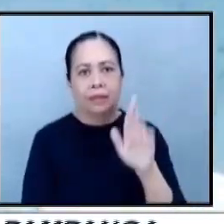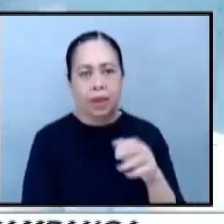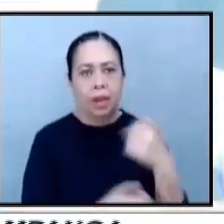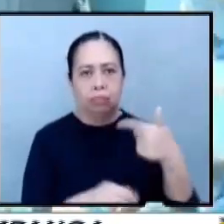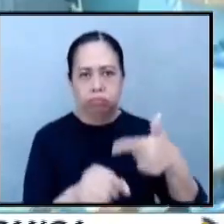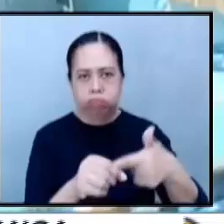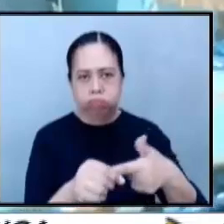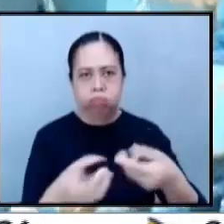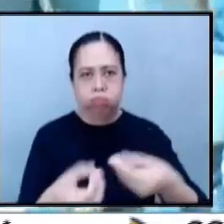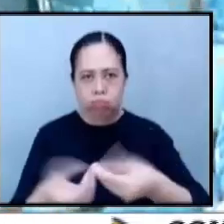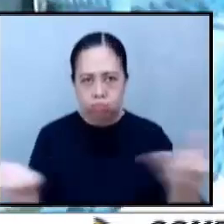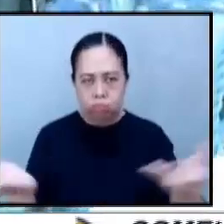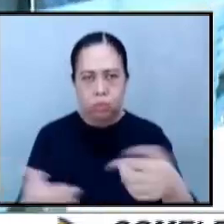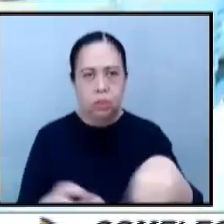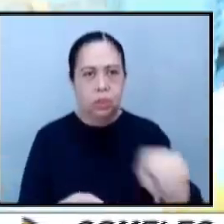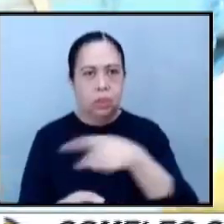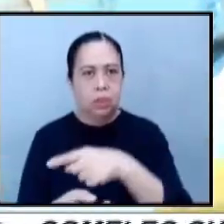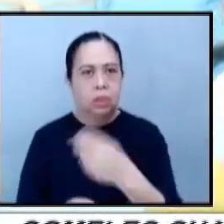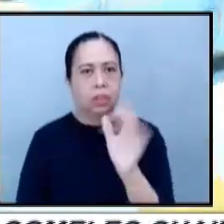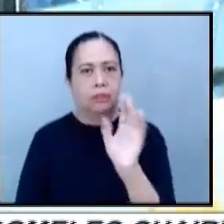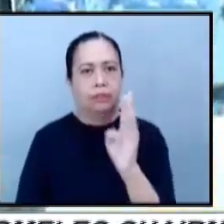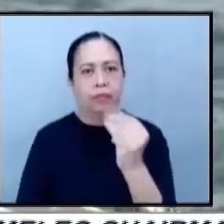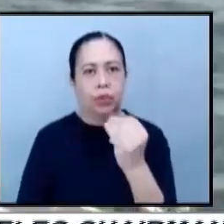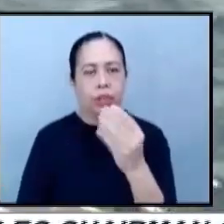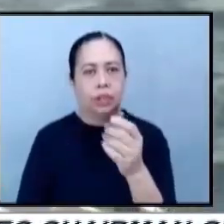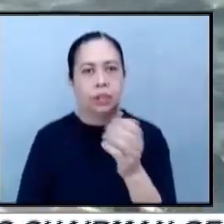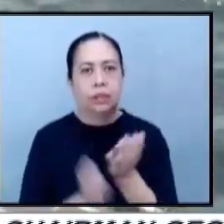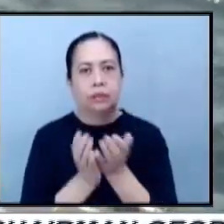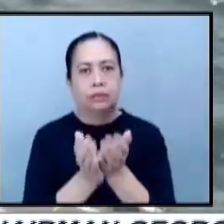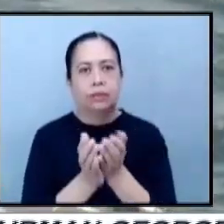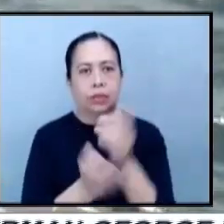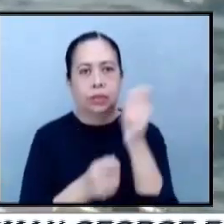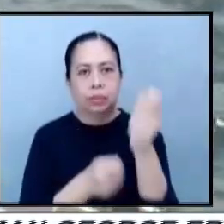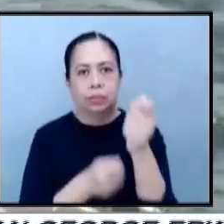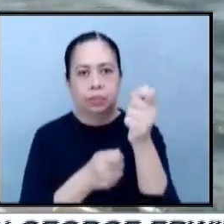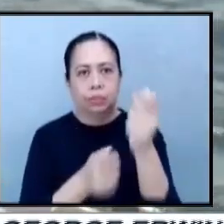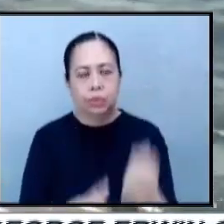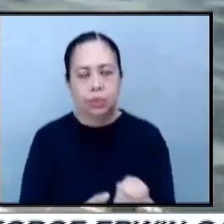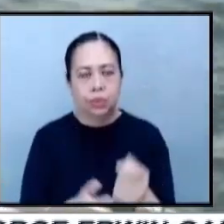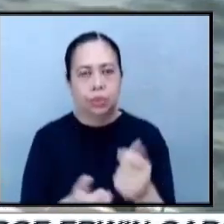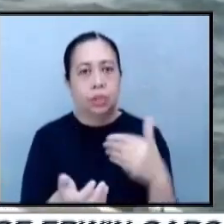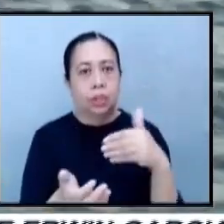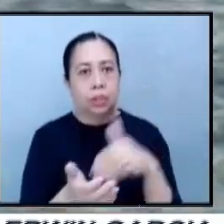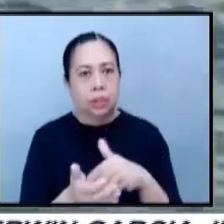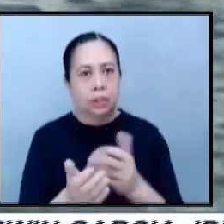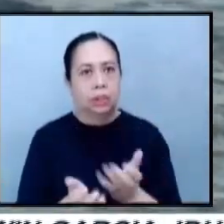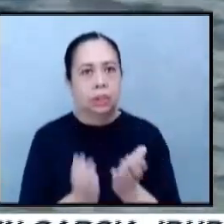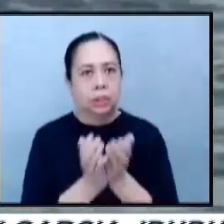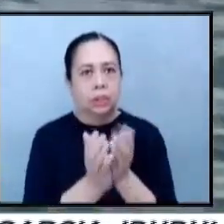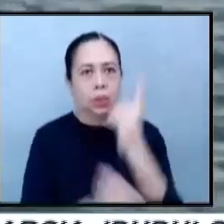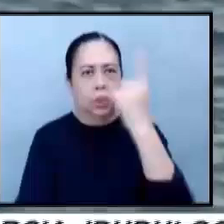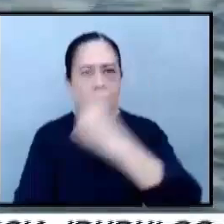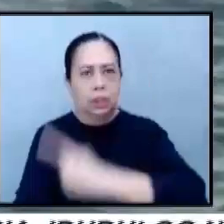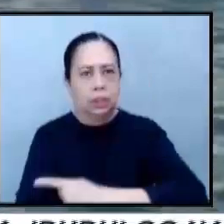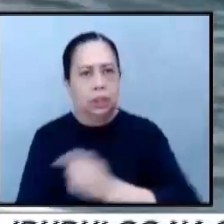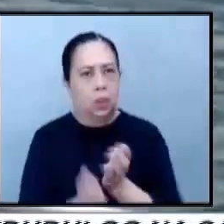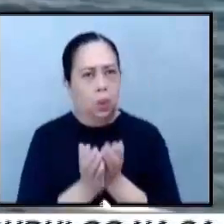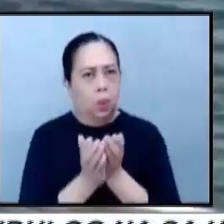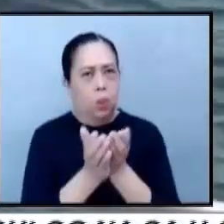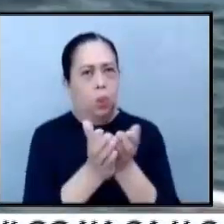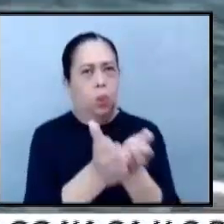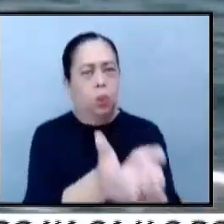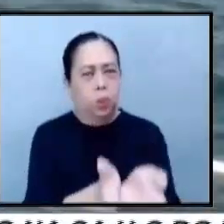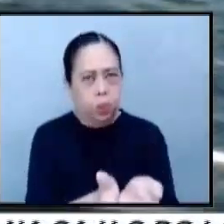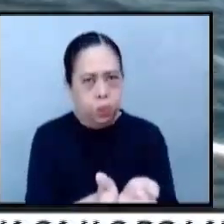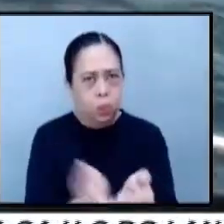ang naipamahagi sa 14 na fishing boats, naglayag naman ng halos isang araw ang BRP Datu Bangkawa